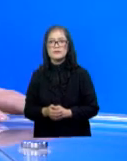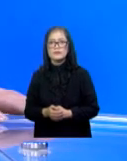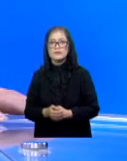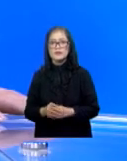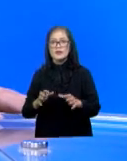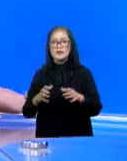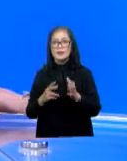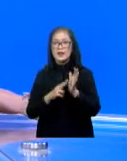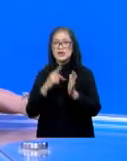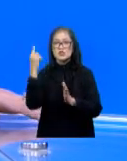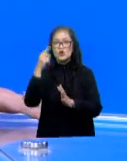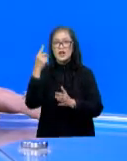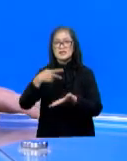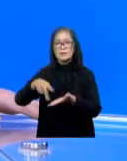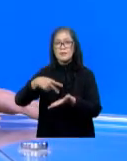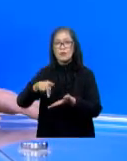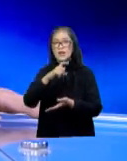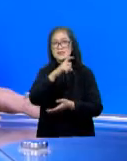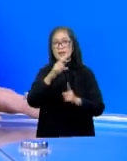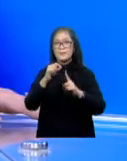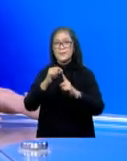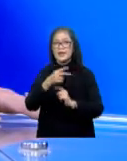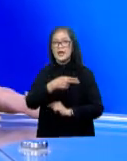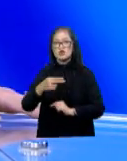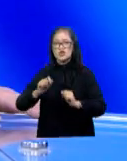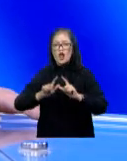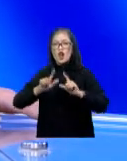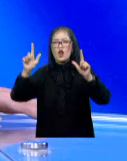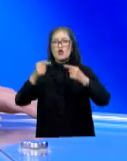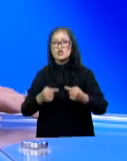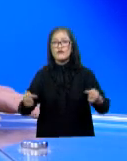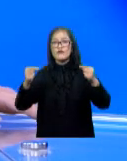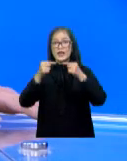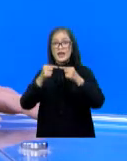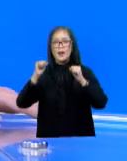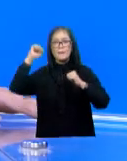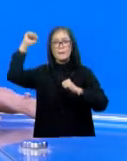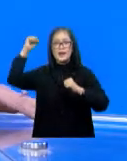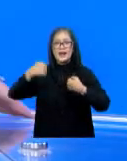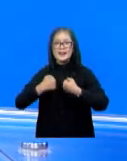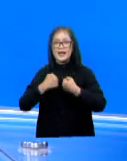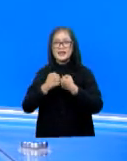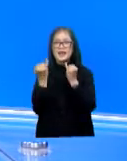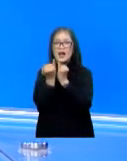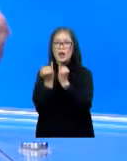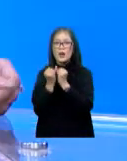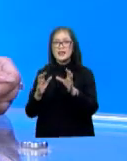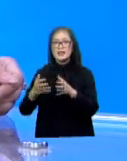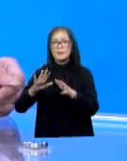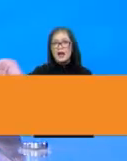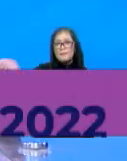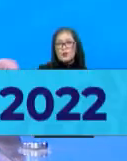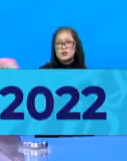Pemirsa, Timnas Sepak Bola Cerebral Palsy Indonesia lolos ke final setelah memenangkan pertandingan melawan tim Kamboja dengan skor 9-2 pada